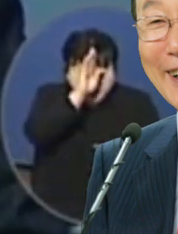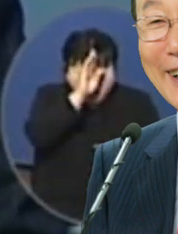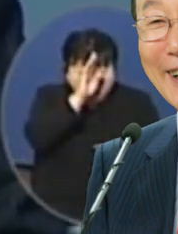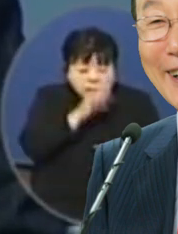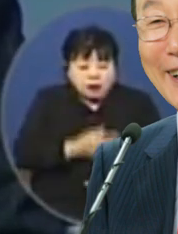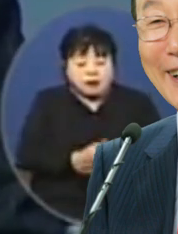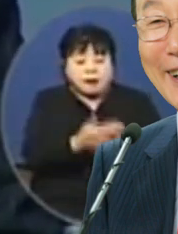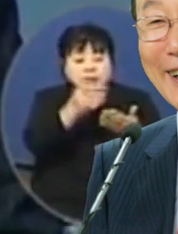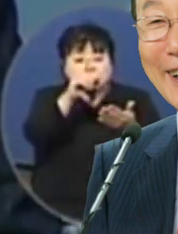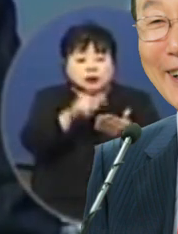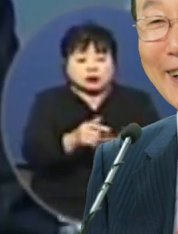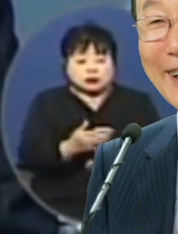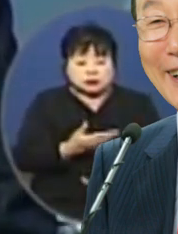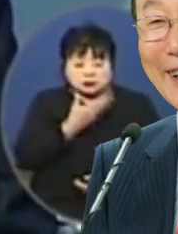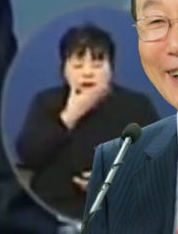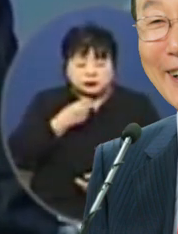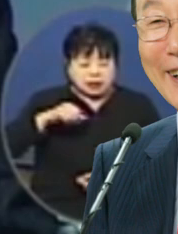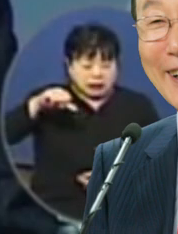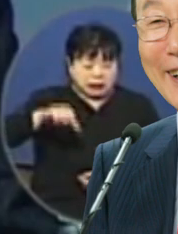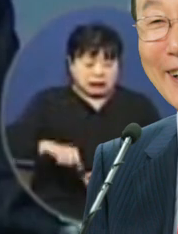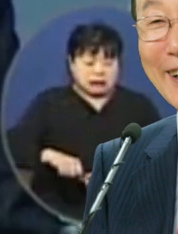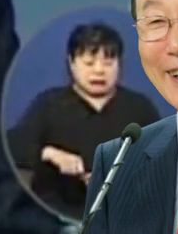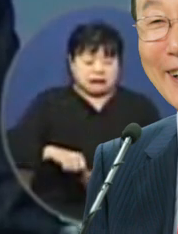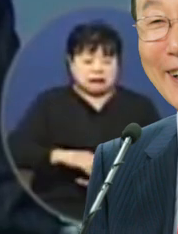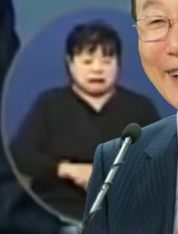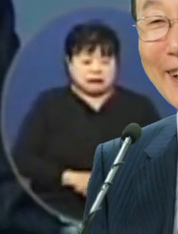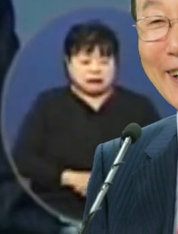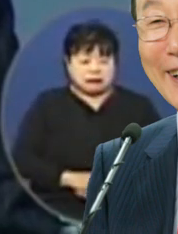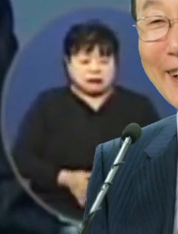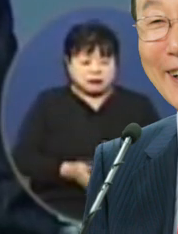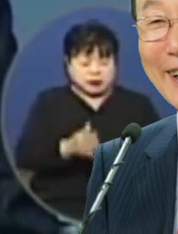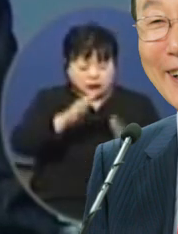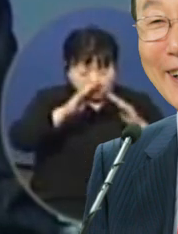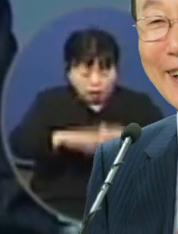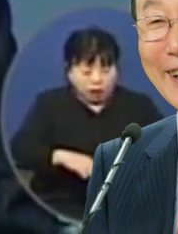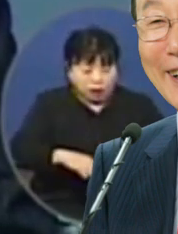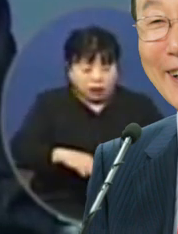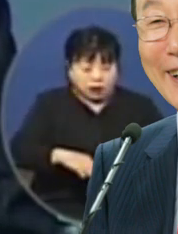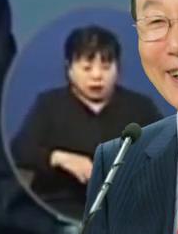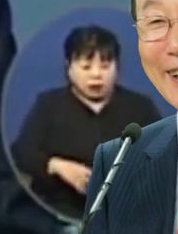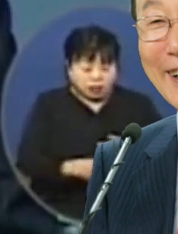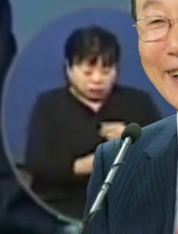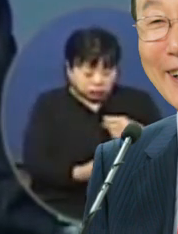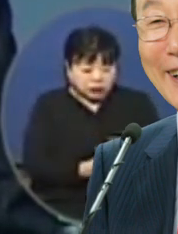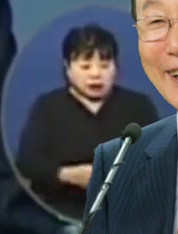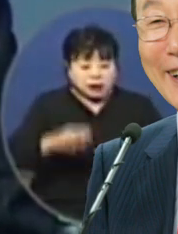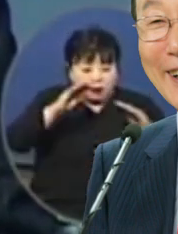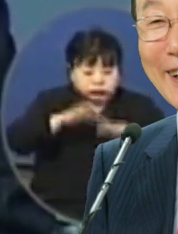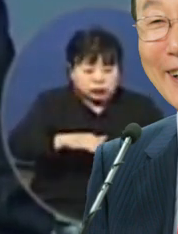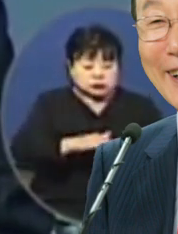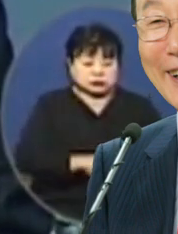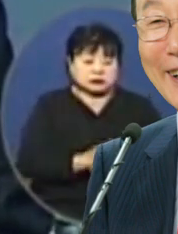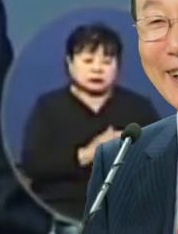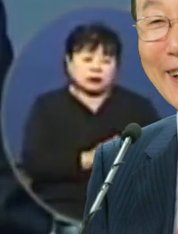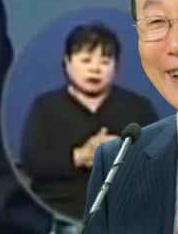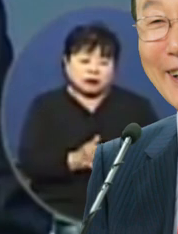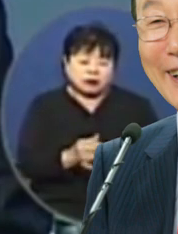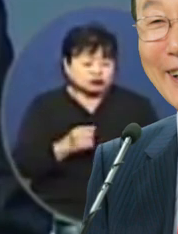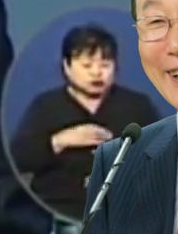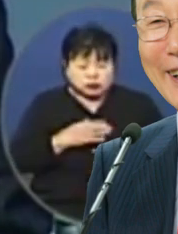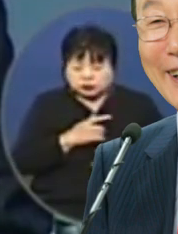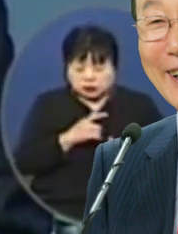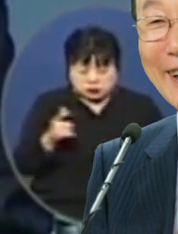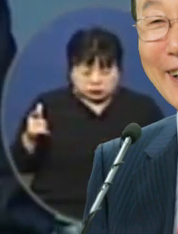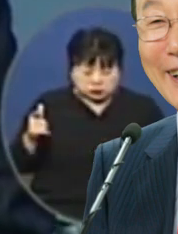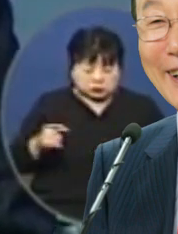닥쳐오는 재앙, 빌딩이 무너지든지 다리가 무너지는 재앙, 이런 것을 두려워하지 않을